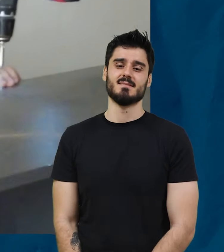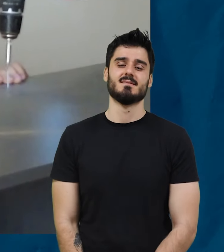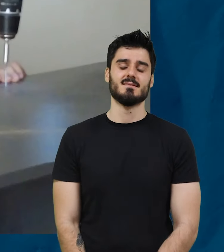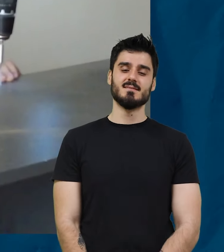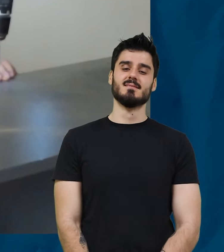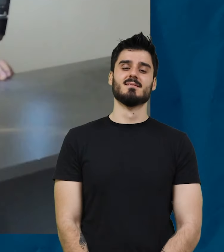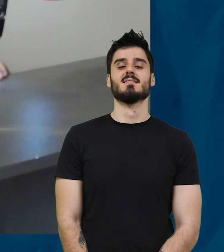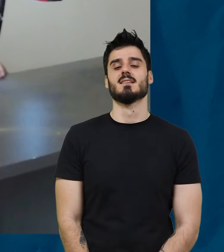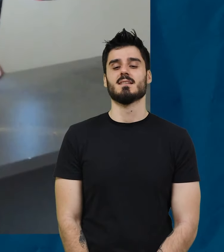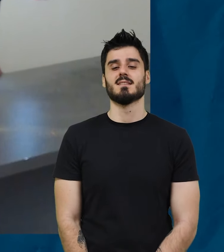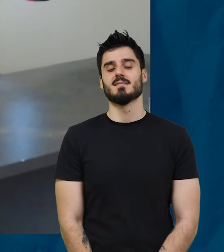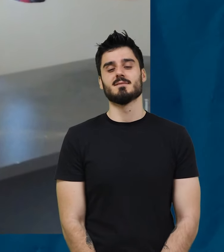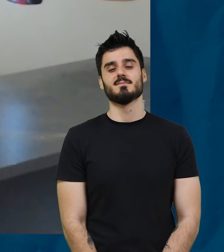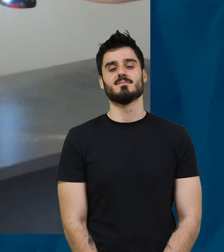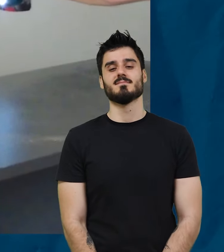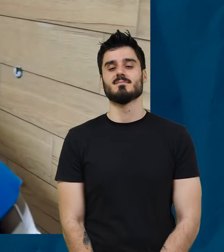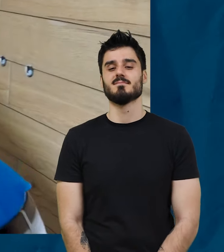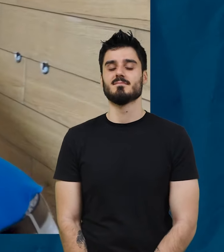Давай!